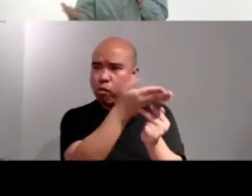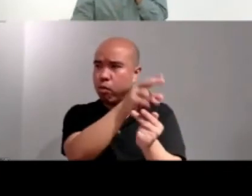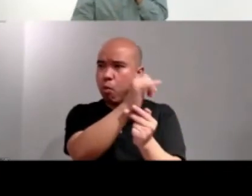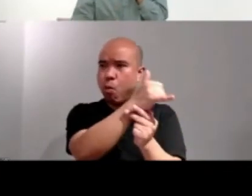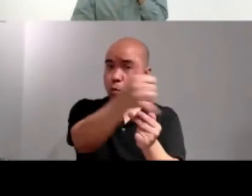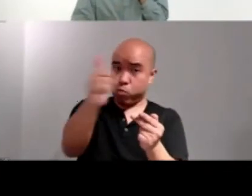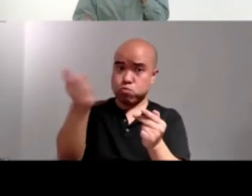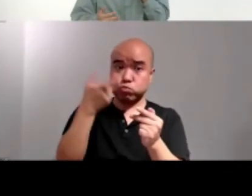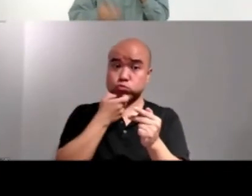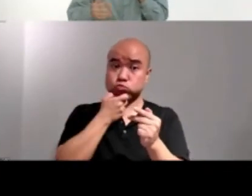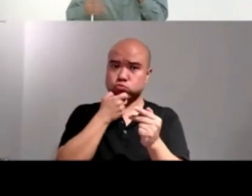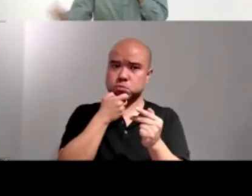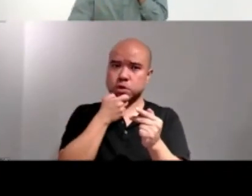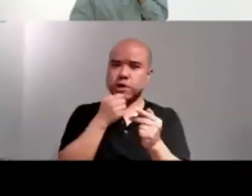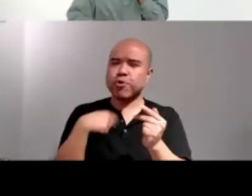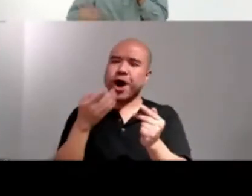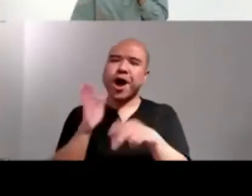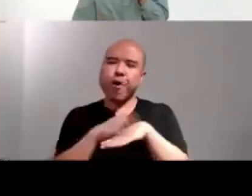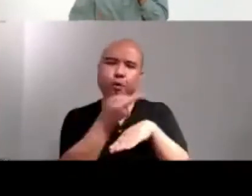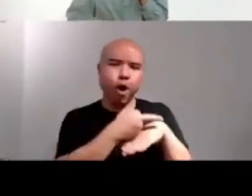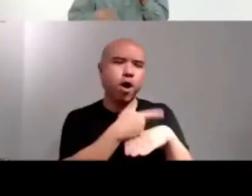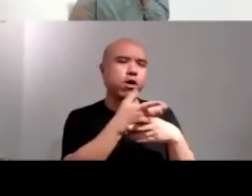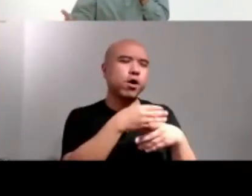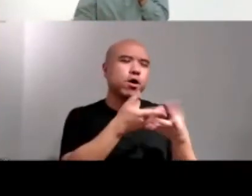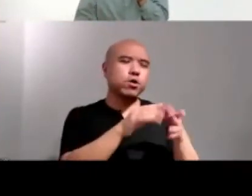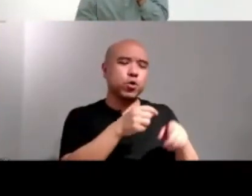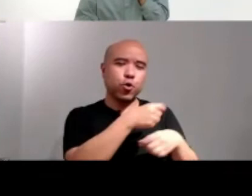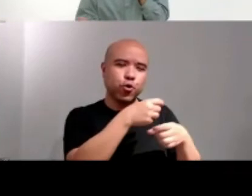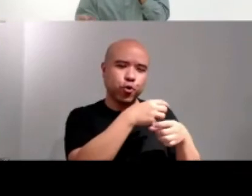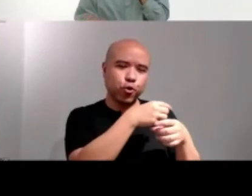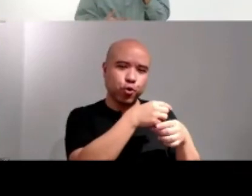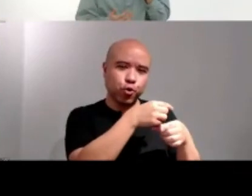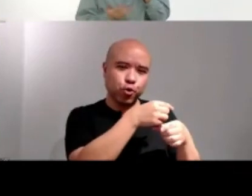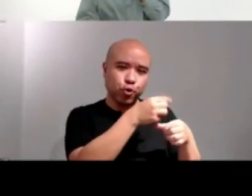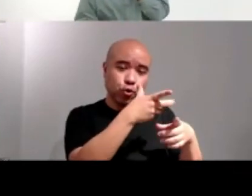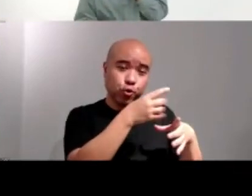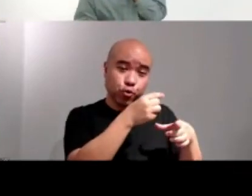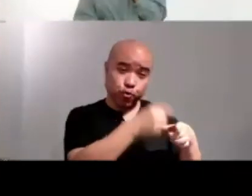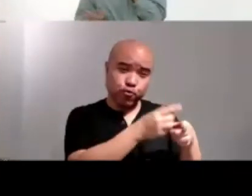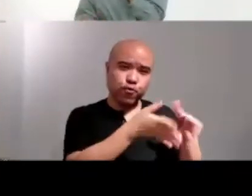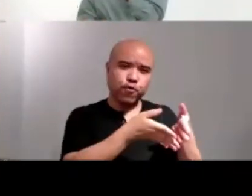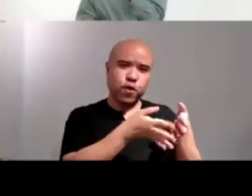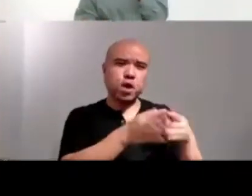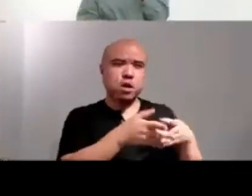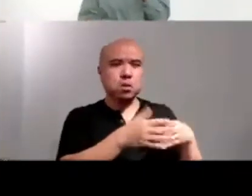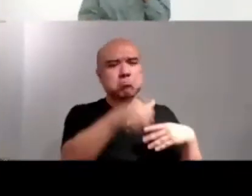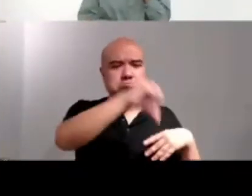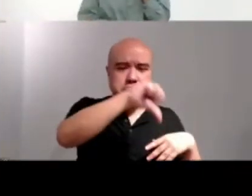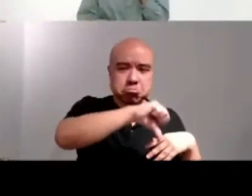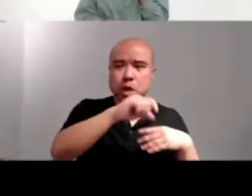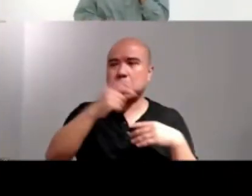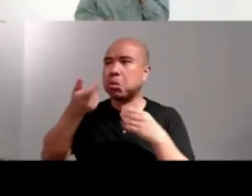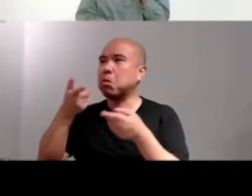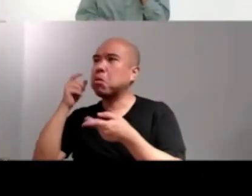業失敗，跟住有女朋友離開，朋友離開咁樣，其實係好平凡，即係人人都會遇到嘅呢啲